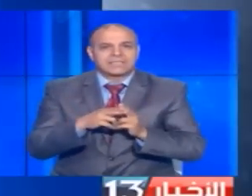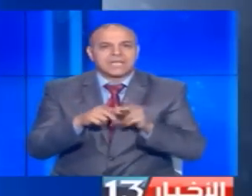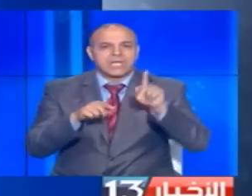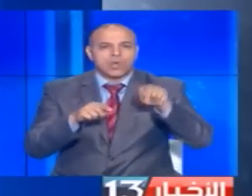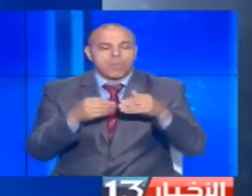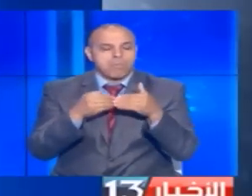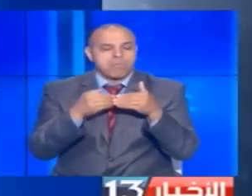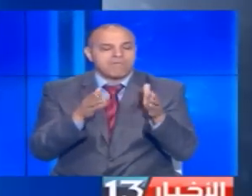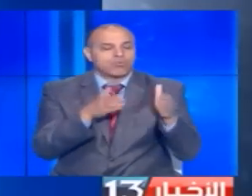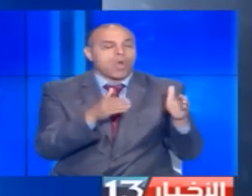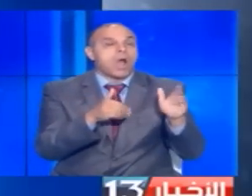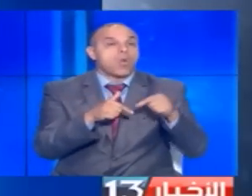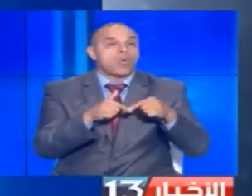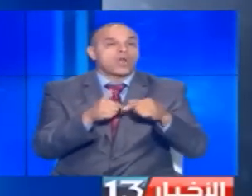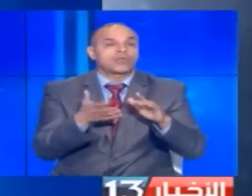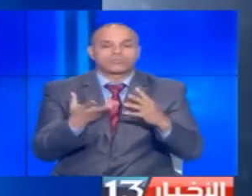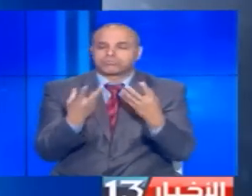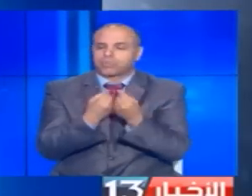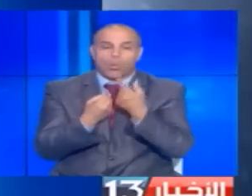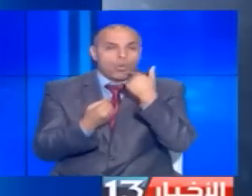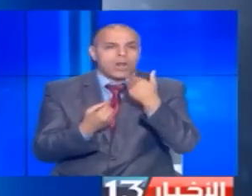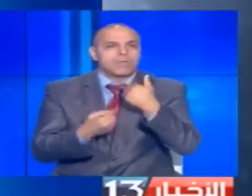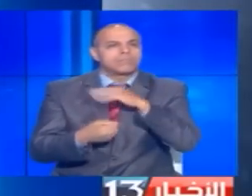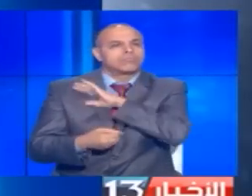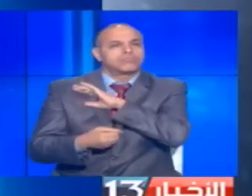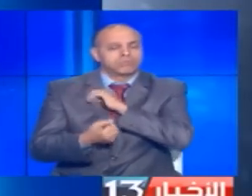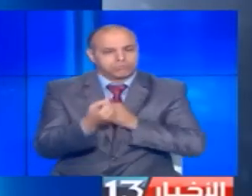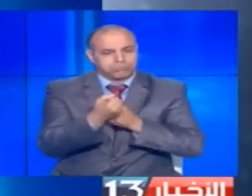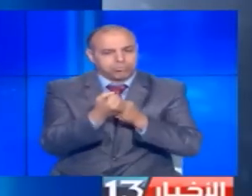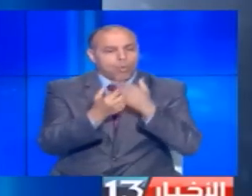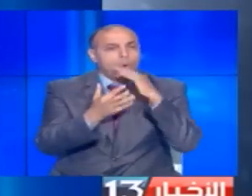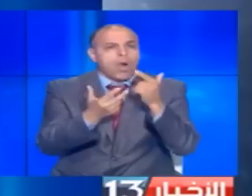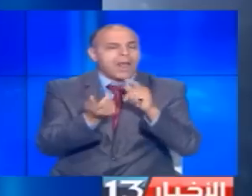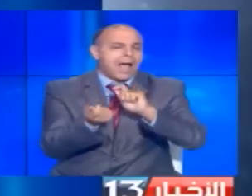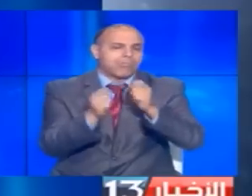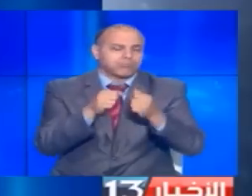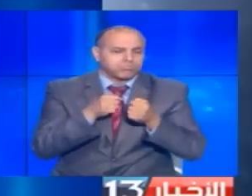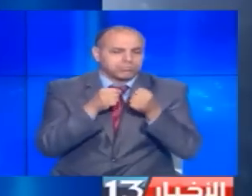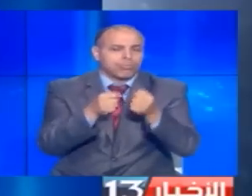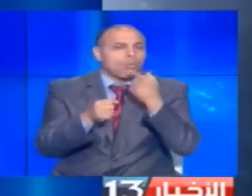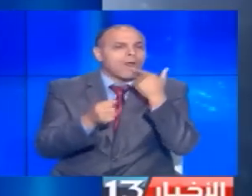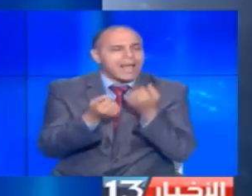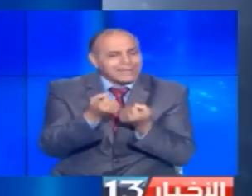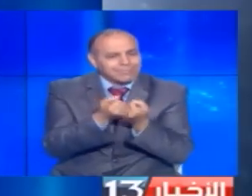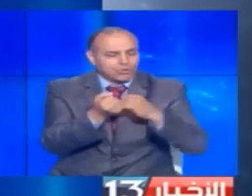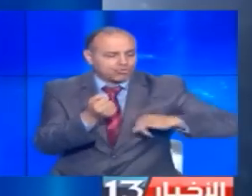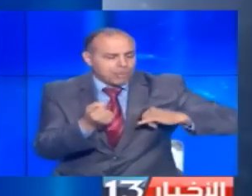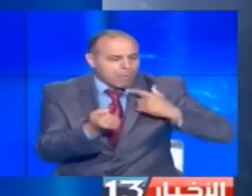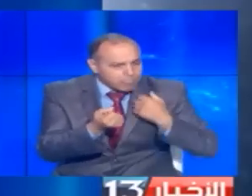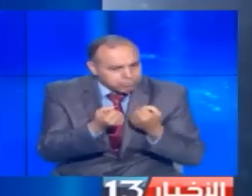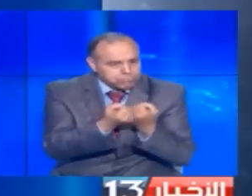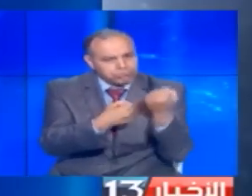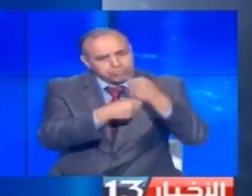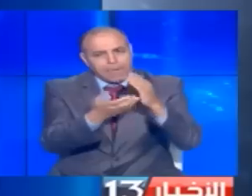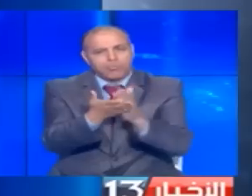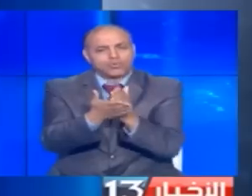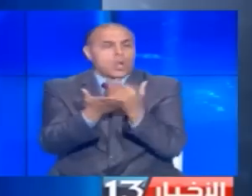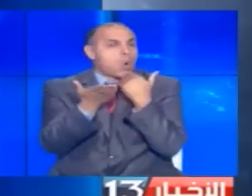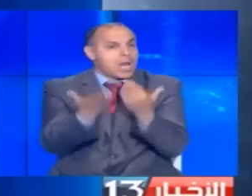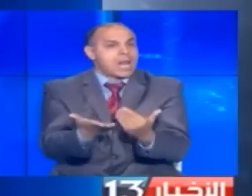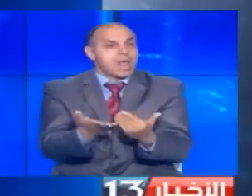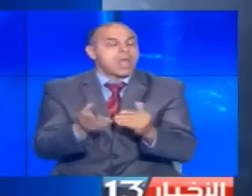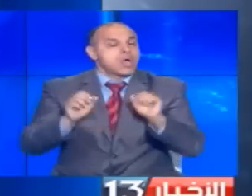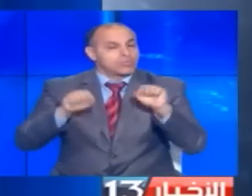يوم للأبواب المفتوحة جمع مختلف هياكل المساندة في محاولة أخرى لتشجيع الشباب على بعث المشاريع،